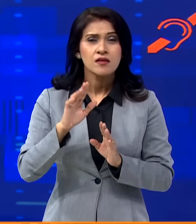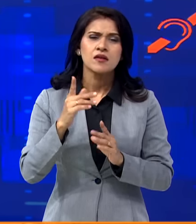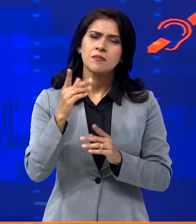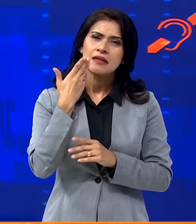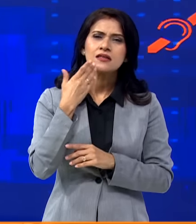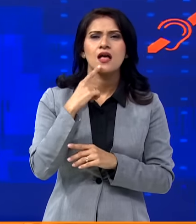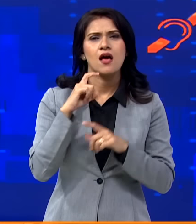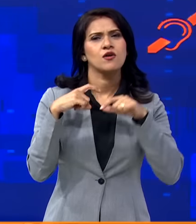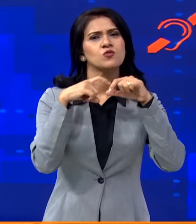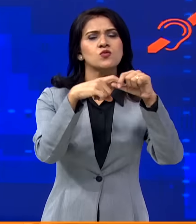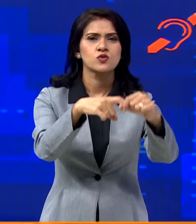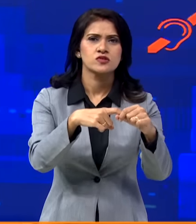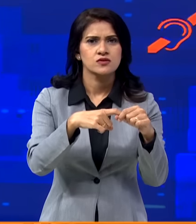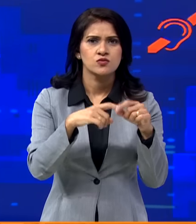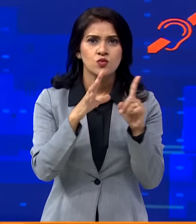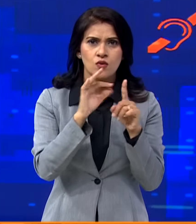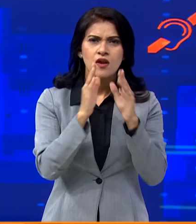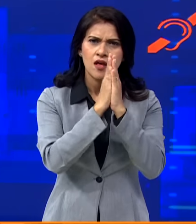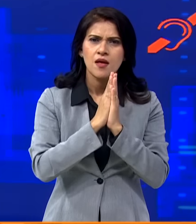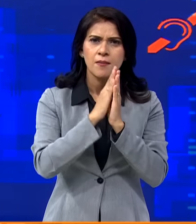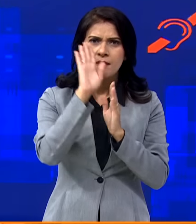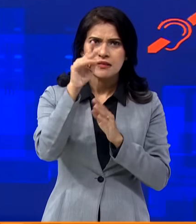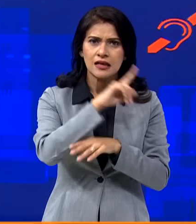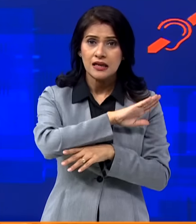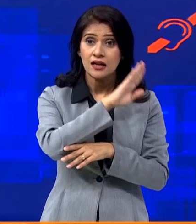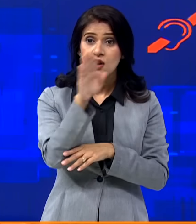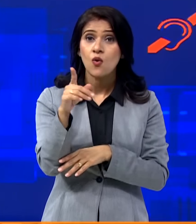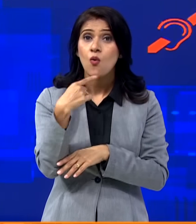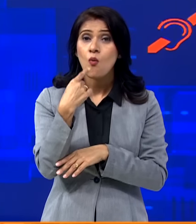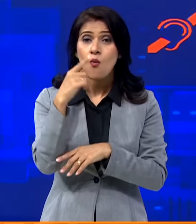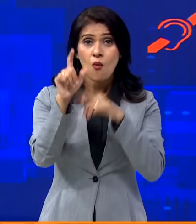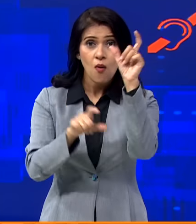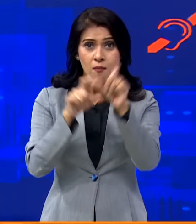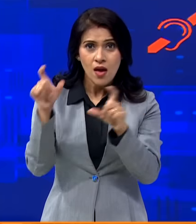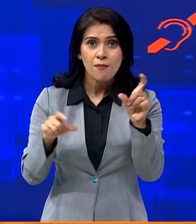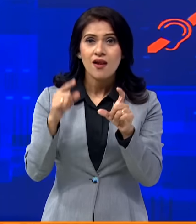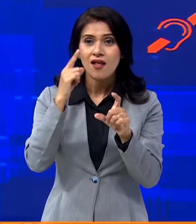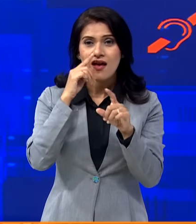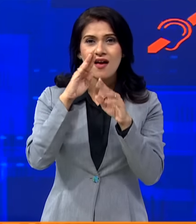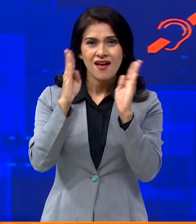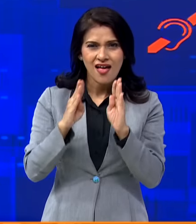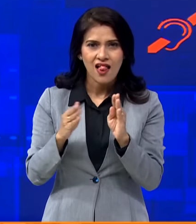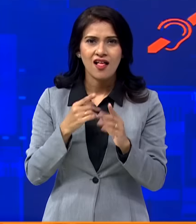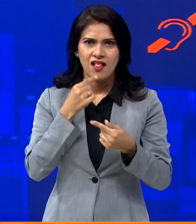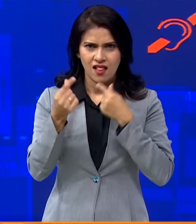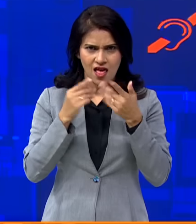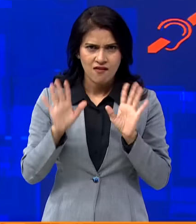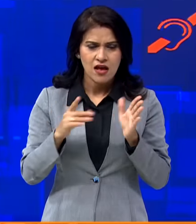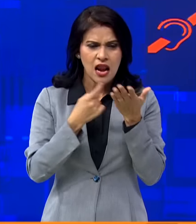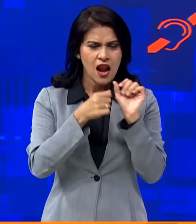सवाल करना कि क्या मंदिर जाने वाले लड़कियां छेड़ते हैं क्या राम काल्पनिक है